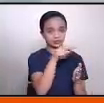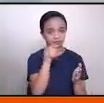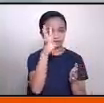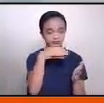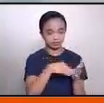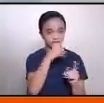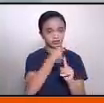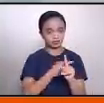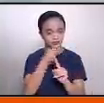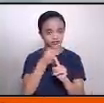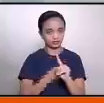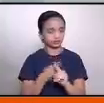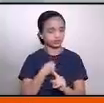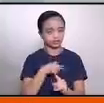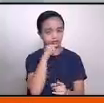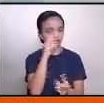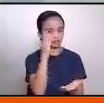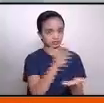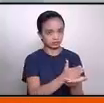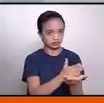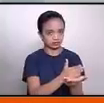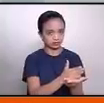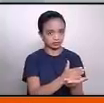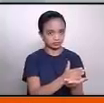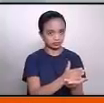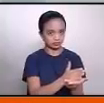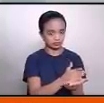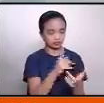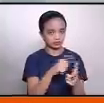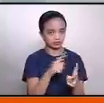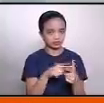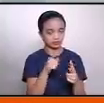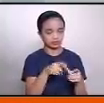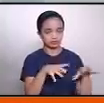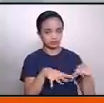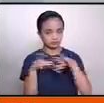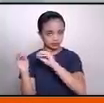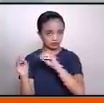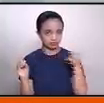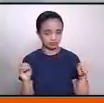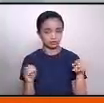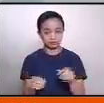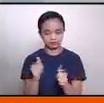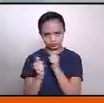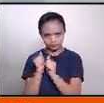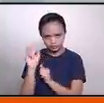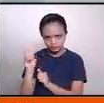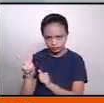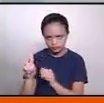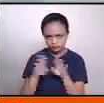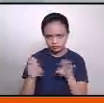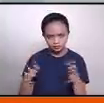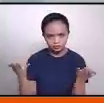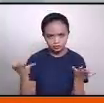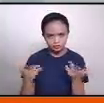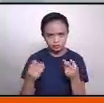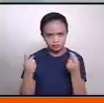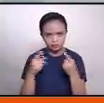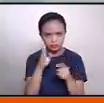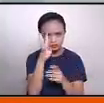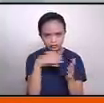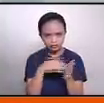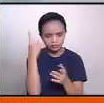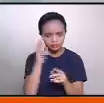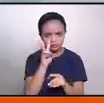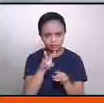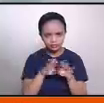month. Hindi po ako tumigil since ng time na umalis po sila. Sir, dalawa po yung anak ninyo. Saan po makakarating yung 4,000 a month para sa